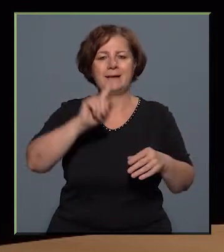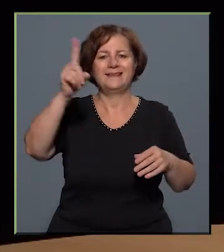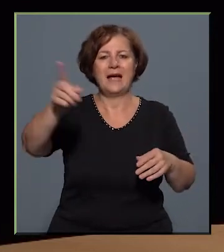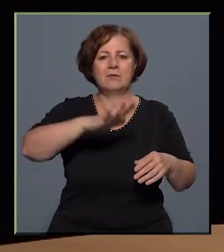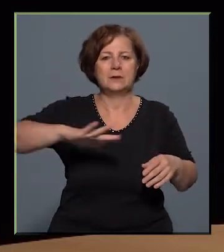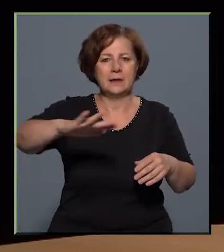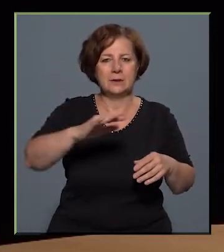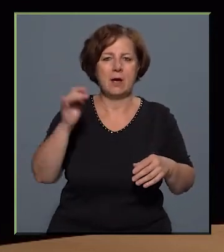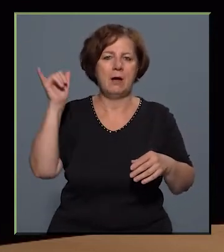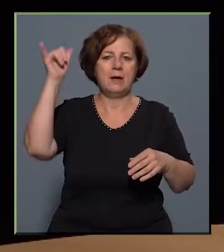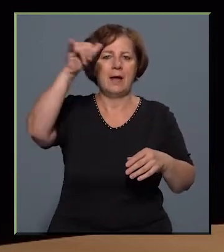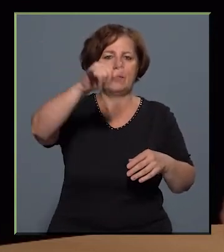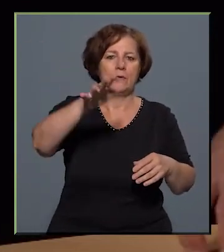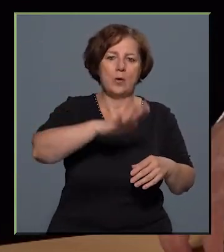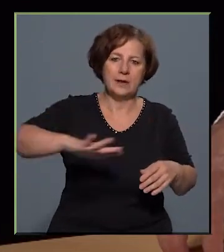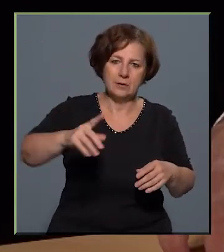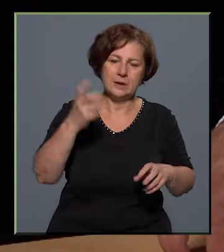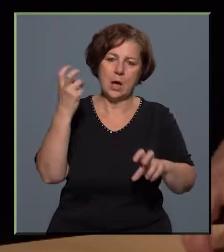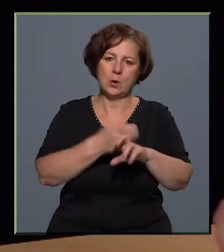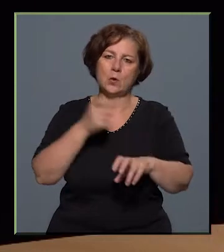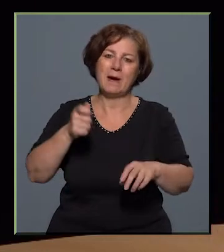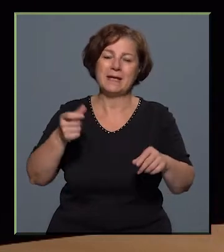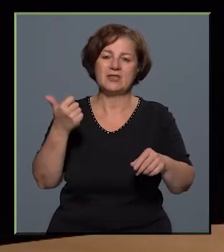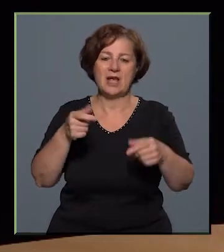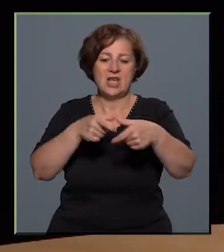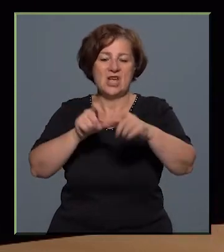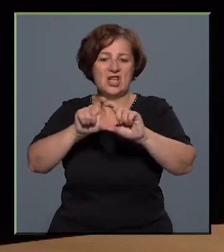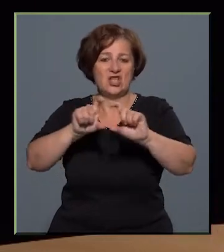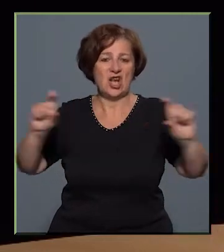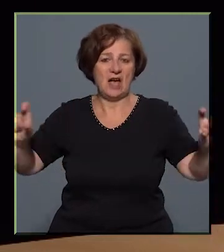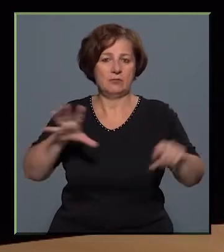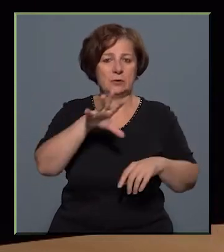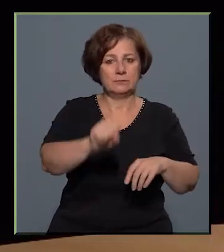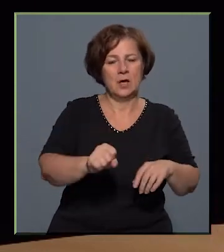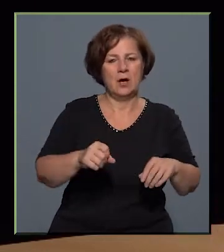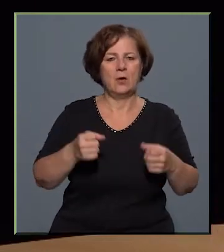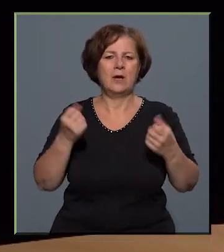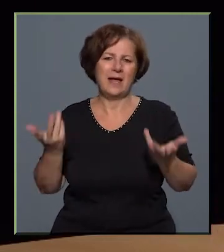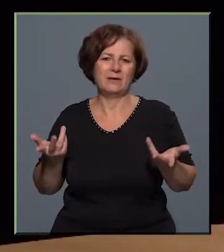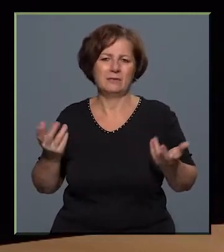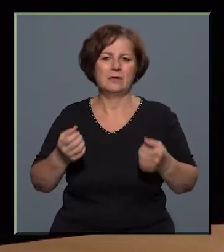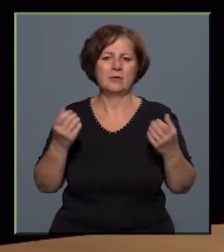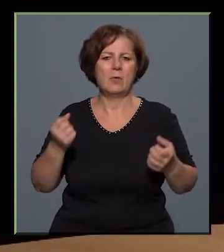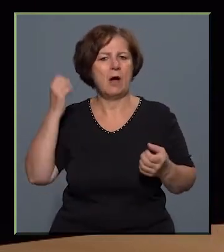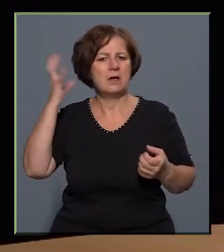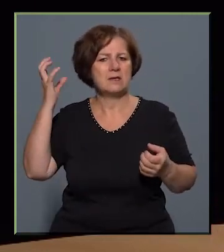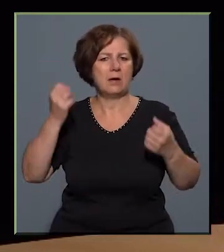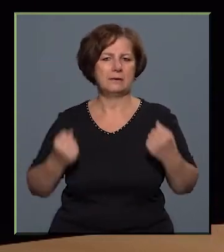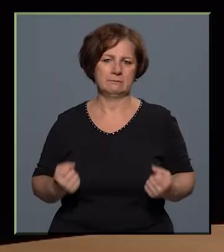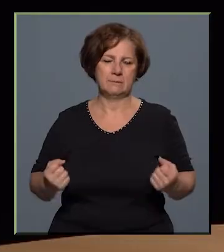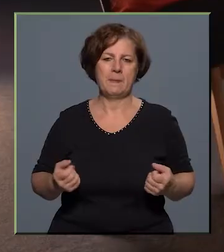távolabbi területekre a repülőtértől, de Kőbányán is érinteni fog egy sávot, ahol leginkább kitettek a lakóépületek a